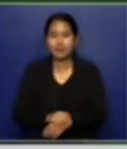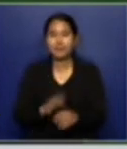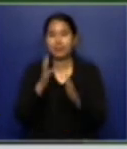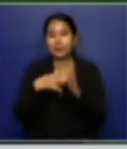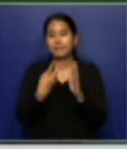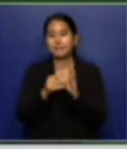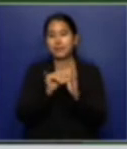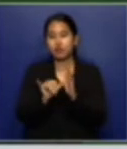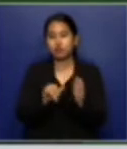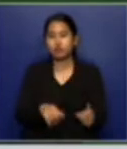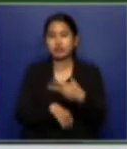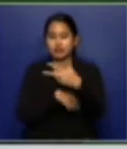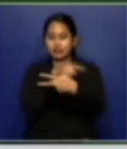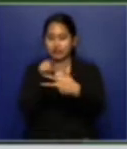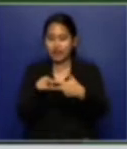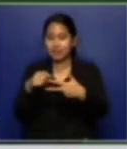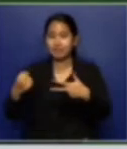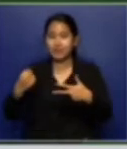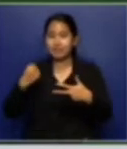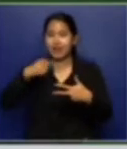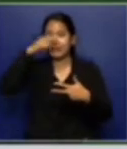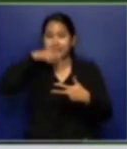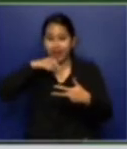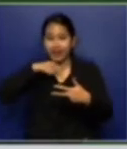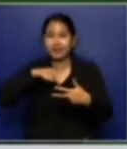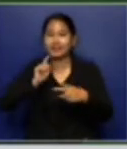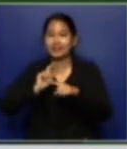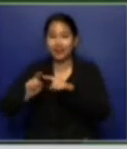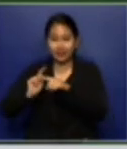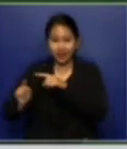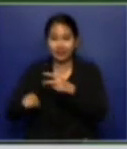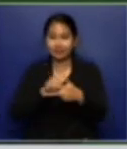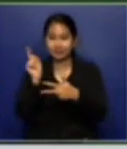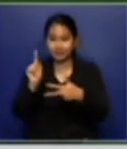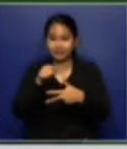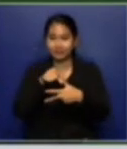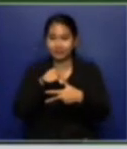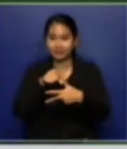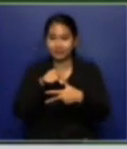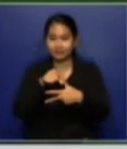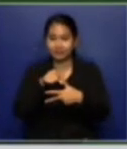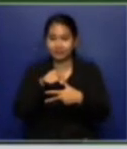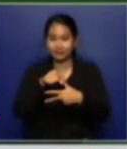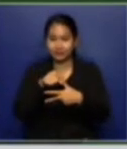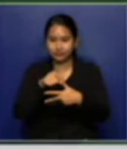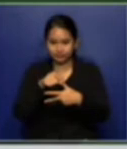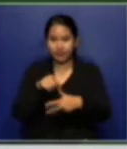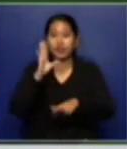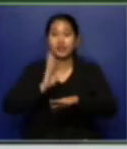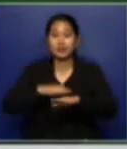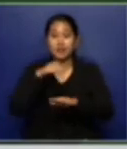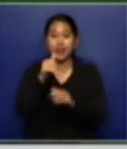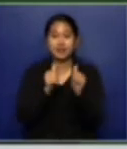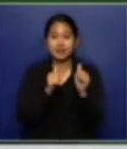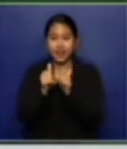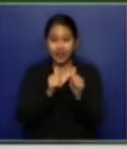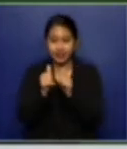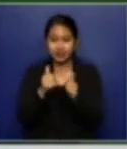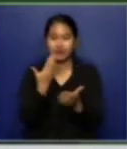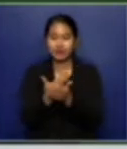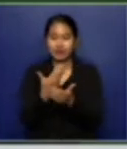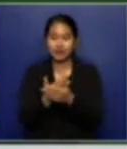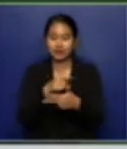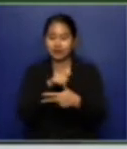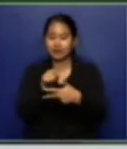าสตร์หลักที่จะสร้างความเข้มแข็งให้ประเทศในด้านต่างๆก็คือด้านสร้างความสามารถในการแข่งขันมีงบประมาณร้อย